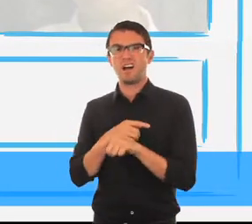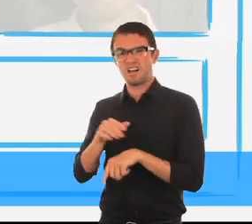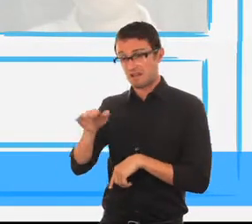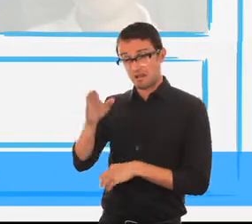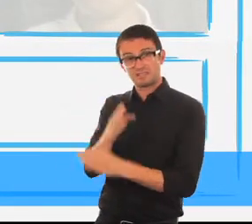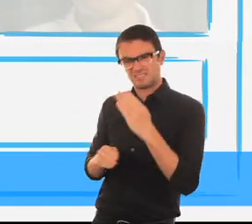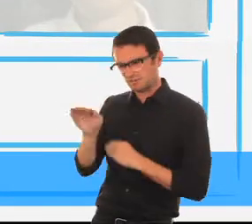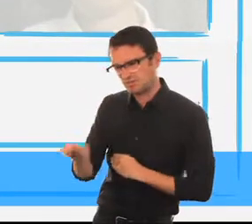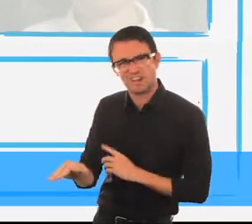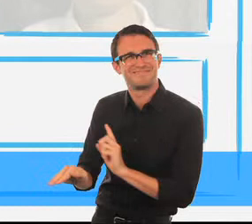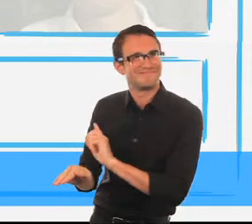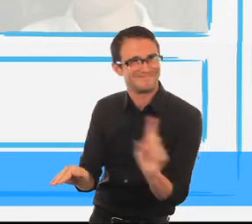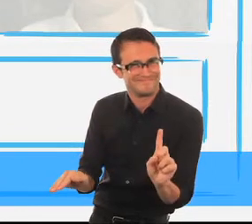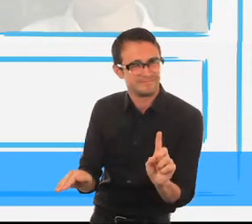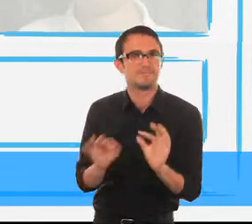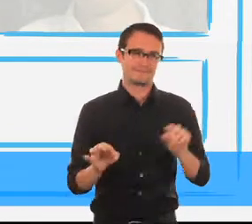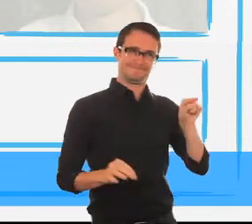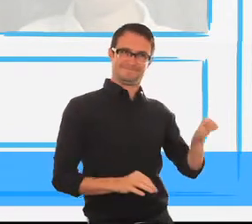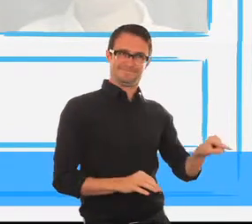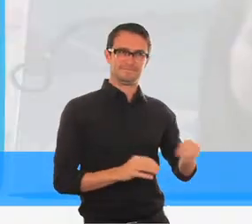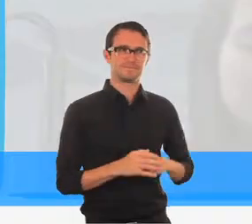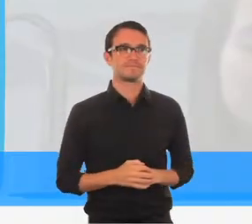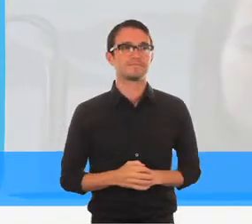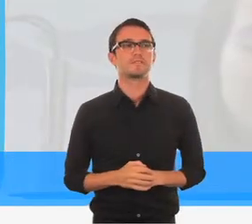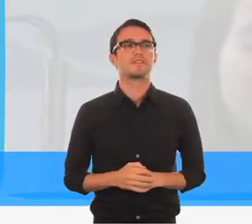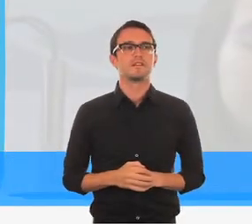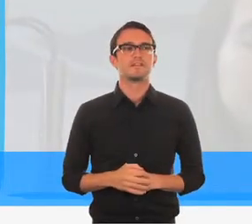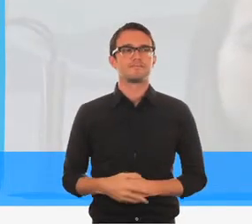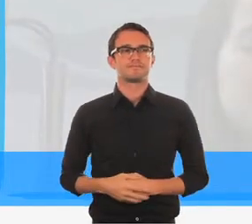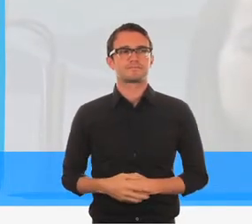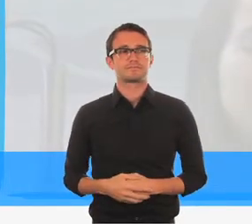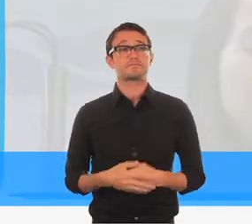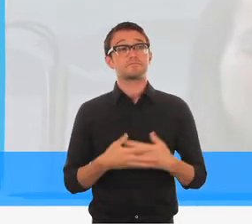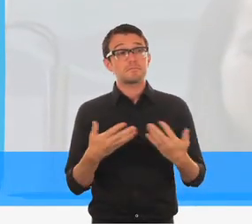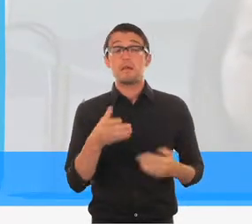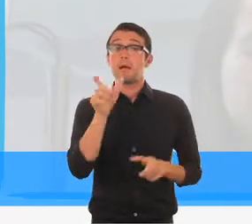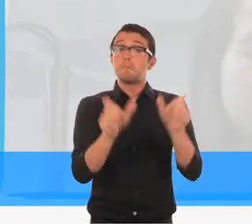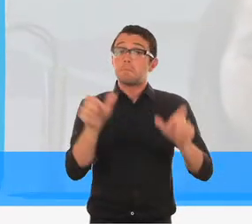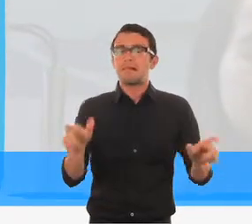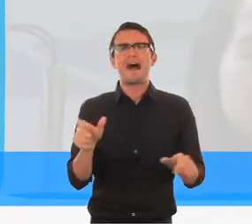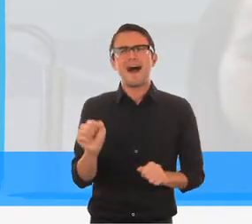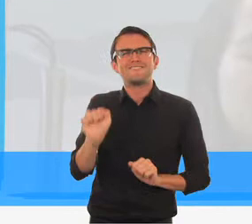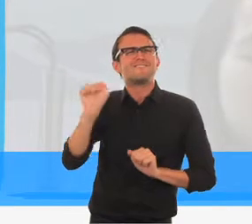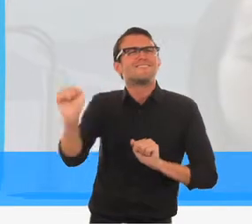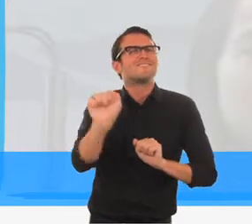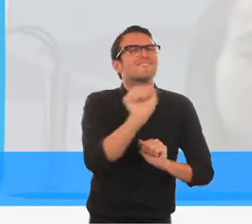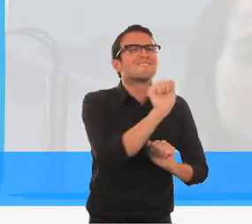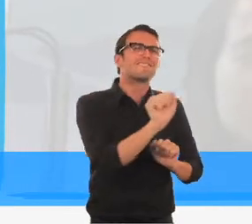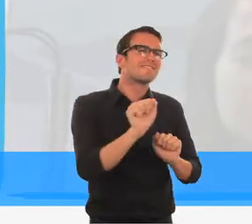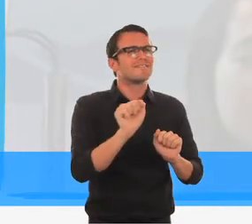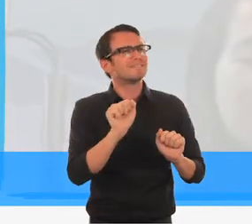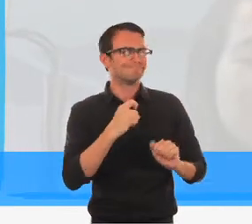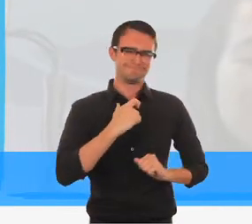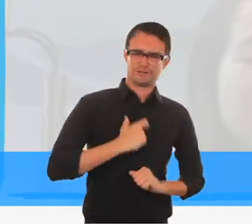un enfant atteint de la polio plutôt qu'un enfant avec la polio. Mais parfois, les gens peuvent avoir leurs préférences personnelles quant à la terminologie à